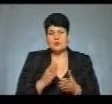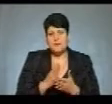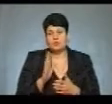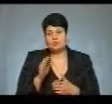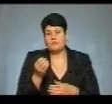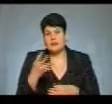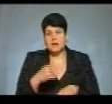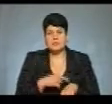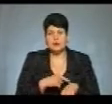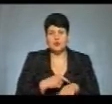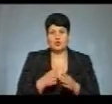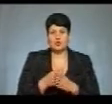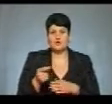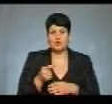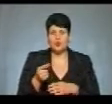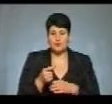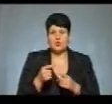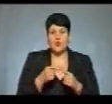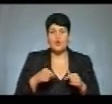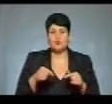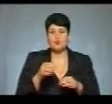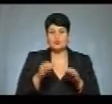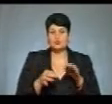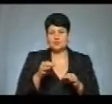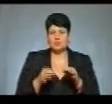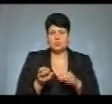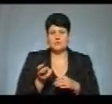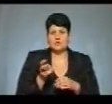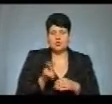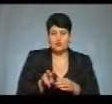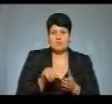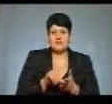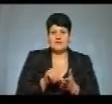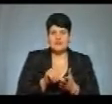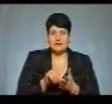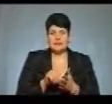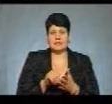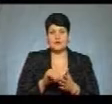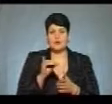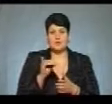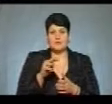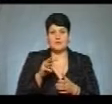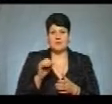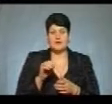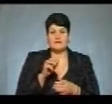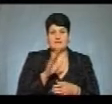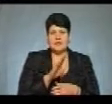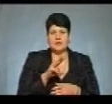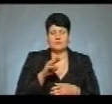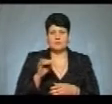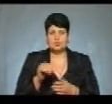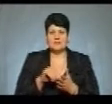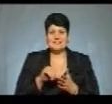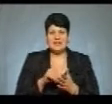15-й годині, до Тернопільського окружного адміністративного суду прийшов представник позивачки Юлії Мамчак Валерій Муж.